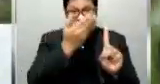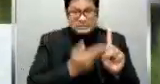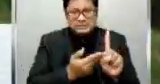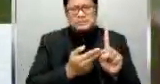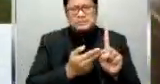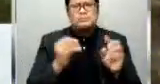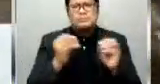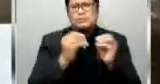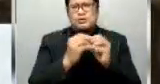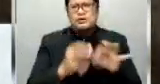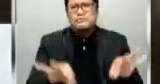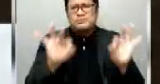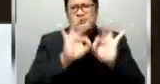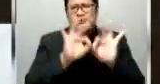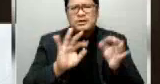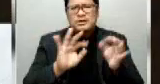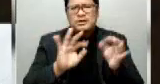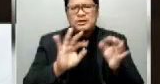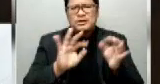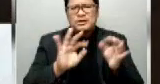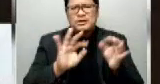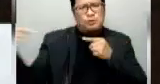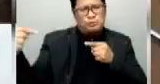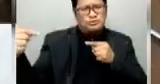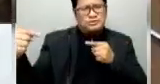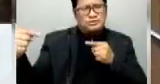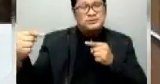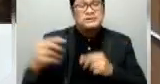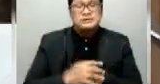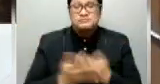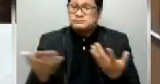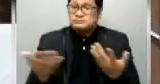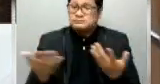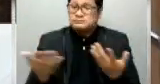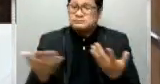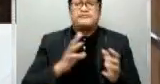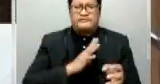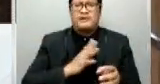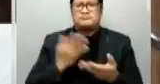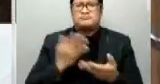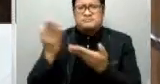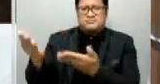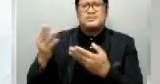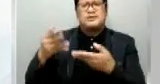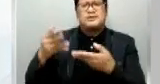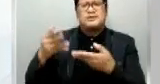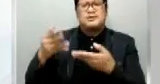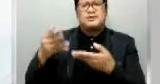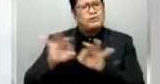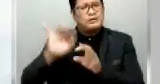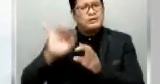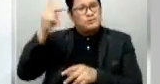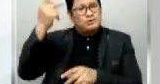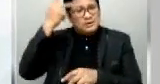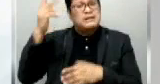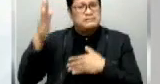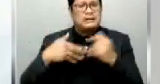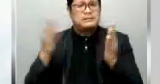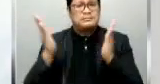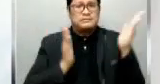maging opposition. In other words, mas importante yung politika sa kanya kesa yung paninilbihan. Pero tila ho, iba